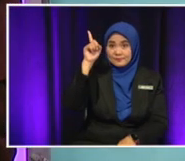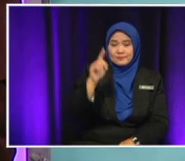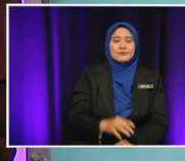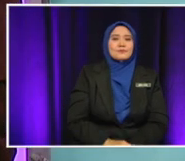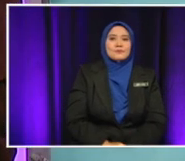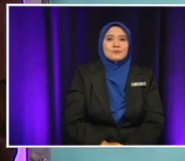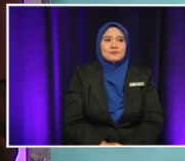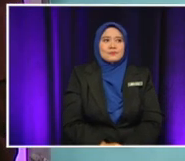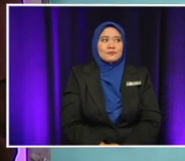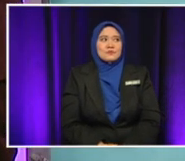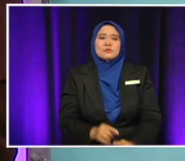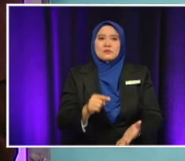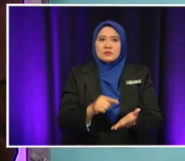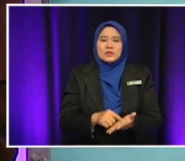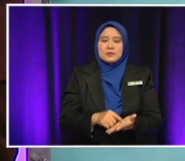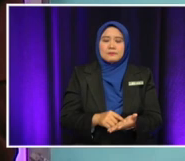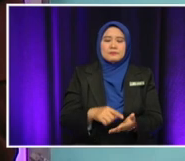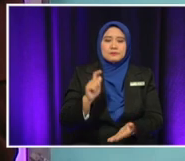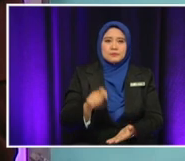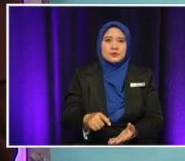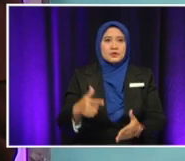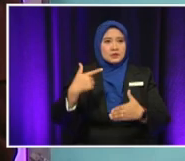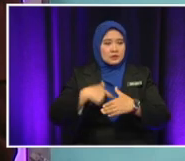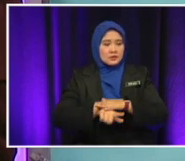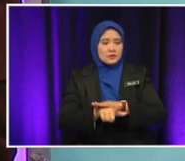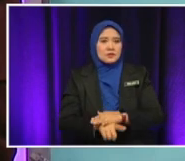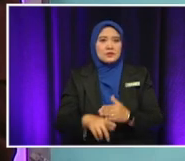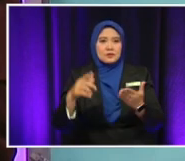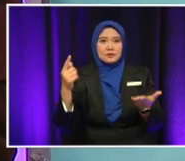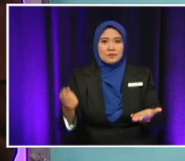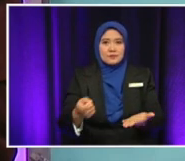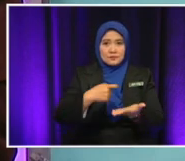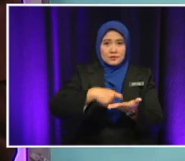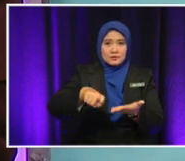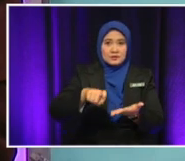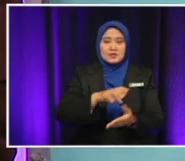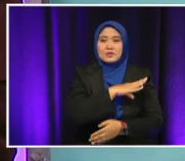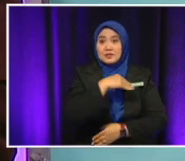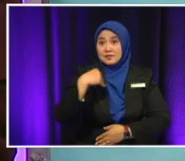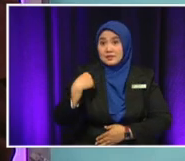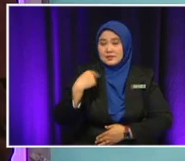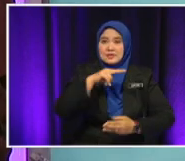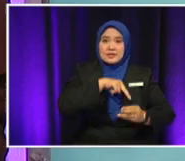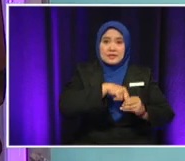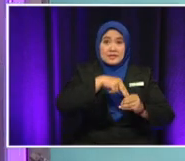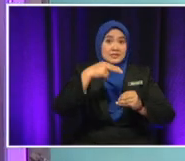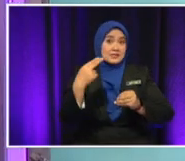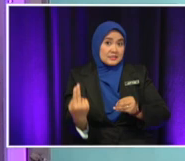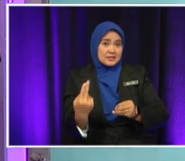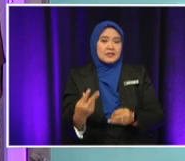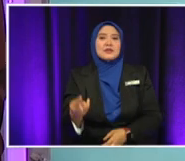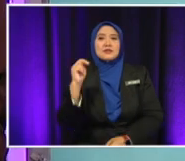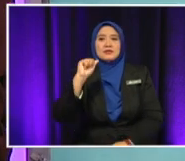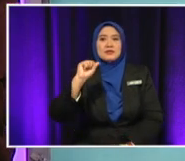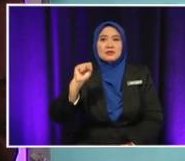Jadi demi istilah melibatkan percetakan dan menghasilkan naskah Oke kalau pembungkusnya